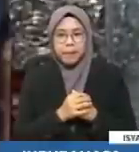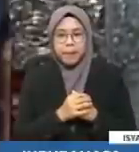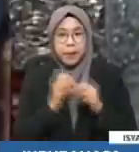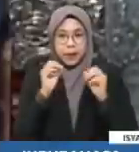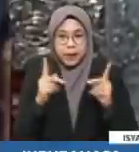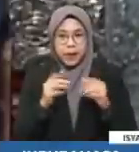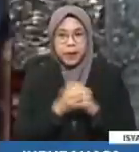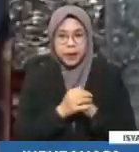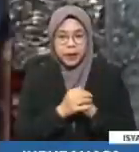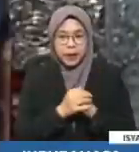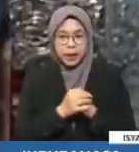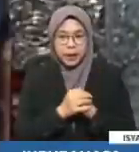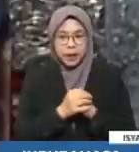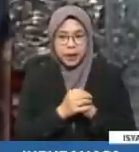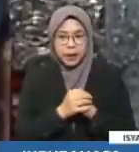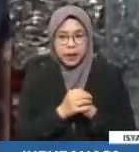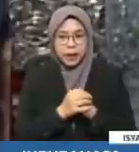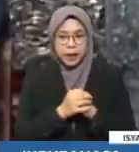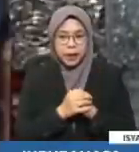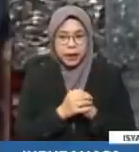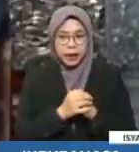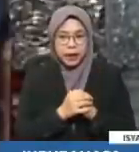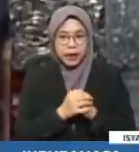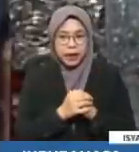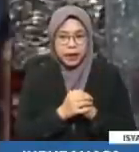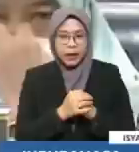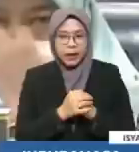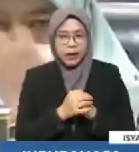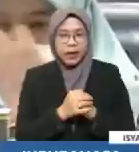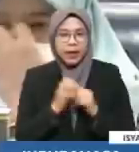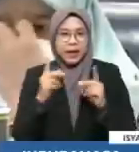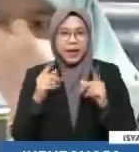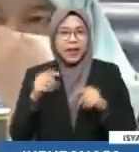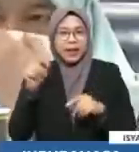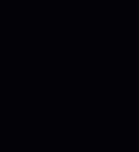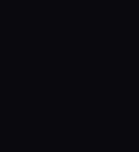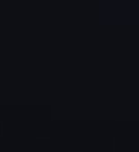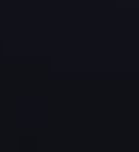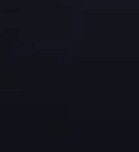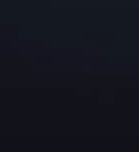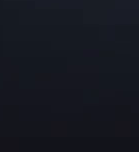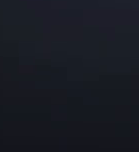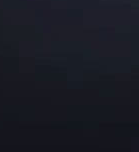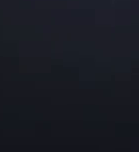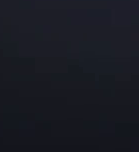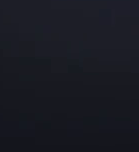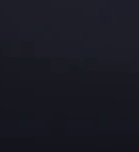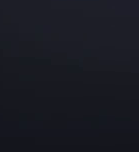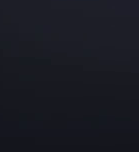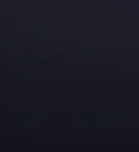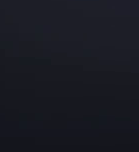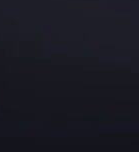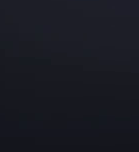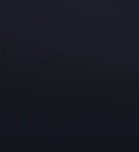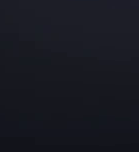boleh kita Pemilu Teduh yang bukan nanti yang oh no hai hai